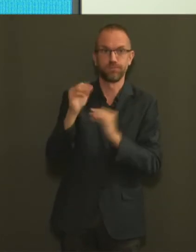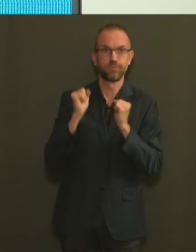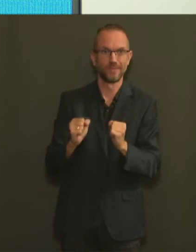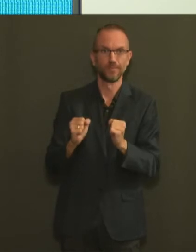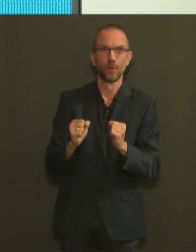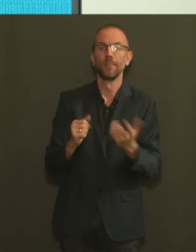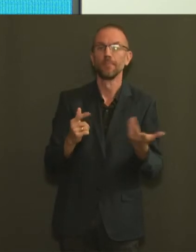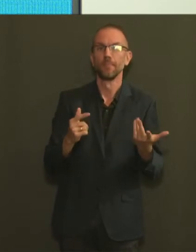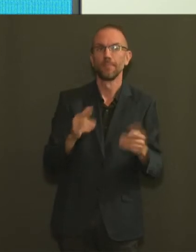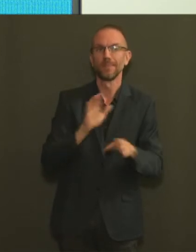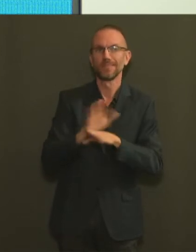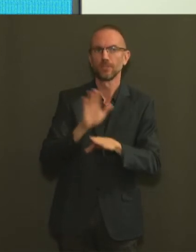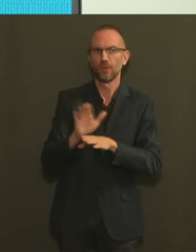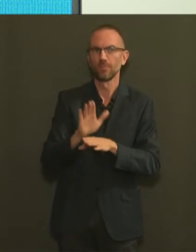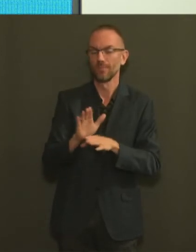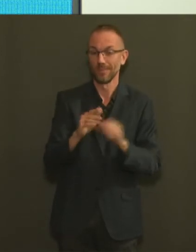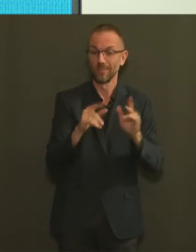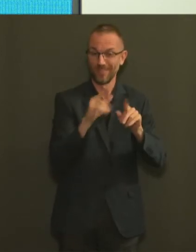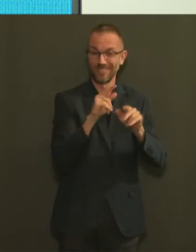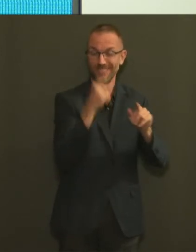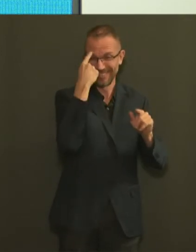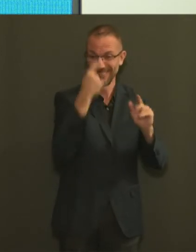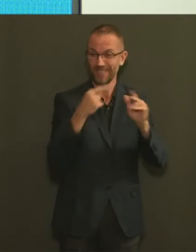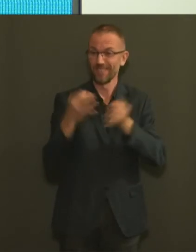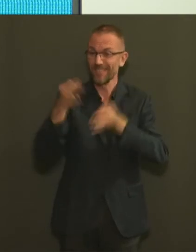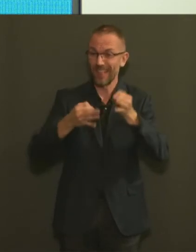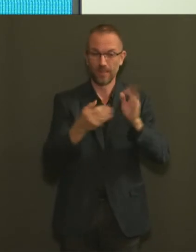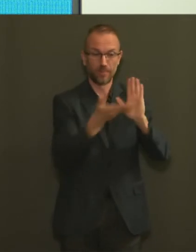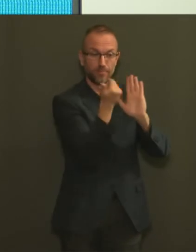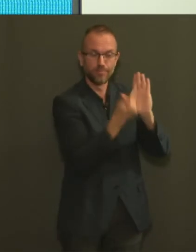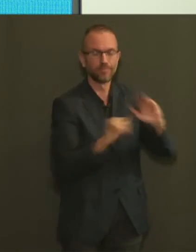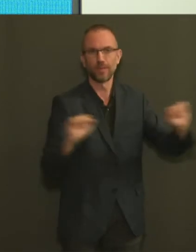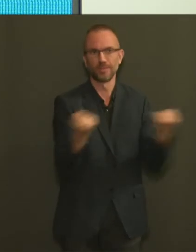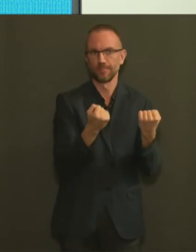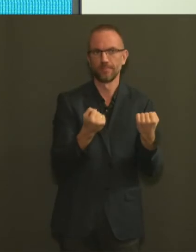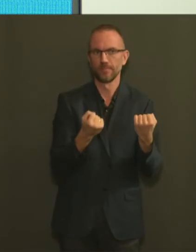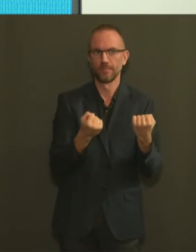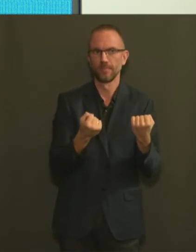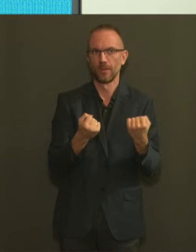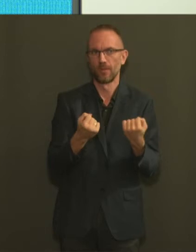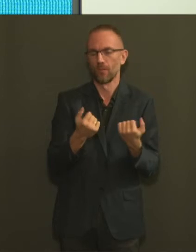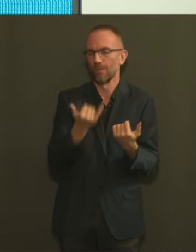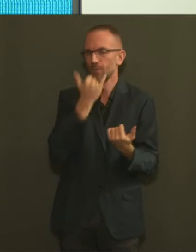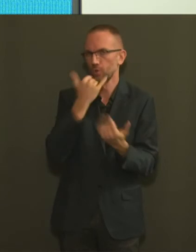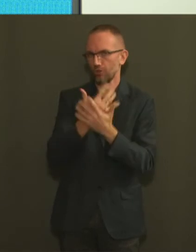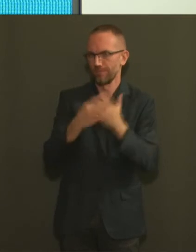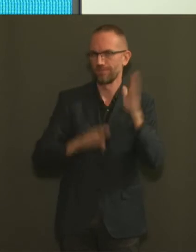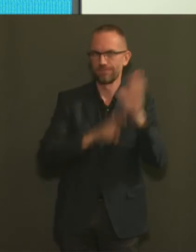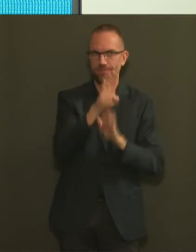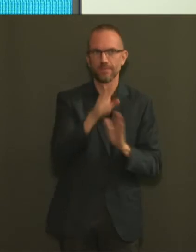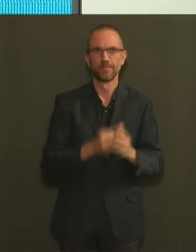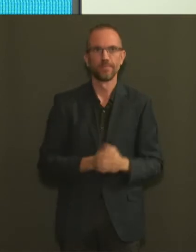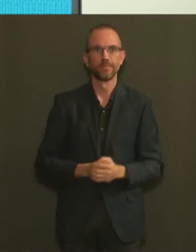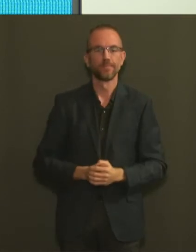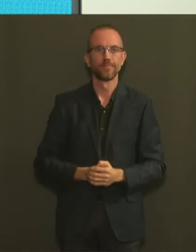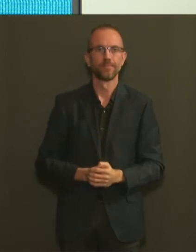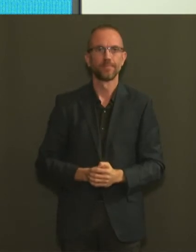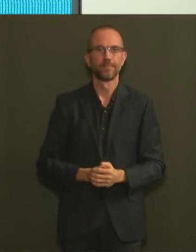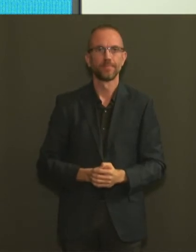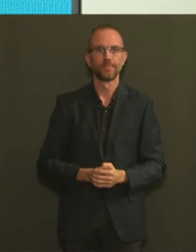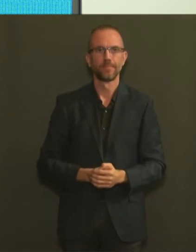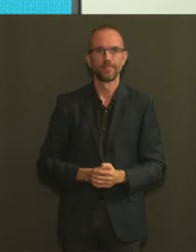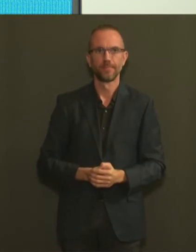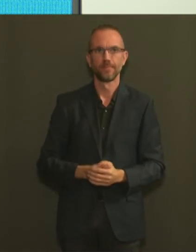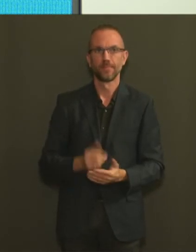un assouplissement des mesures que nous connaissons maintenant depuis plusieurs semaines ce sont donc qui on a déjà amplement 10 des